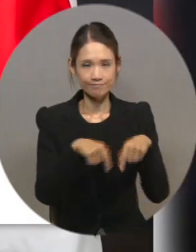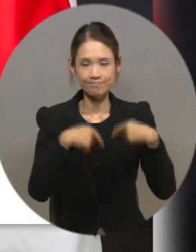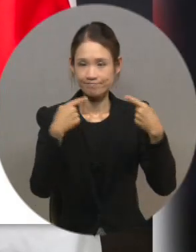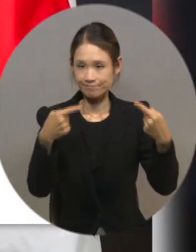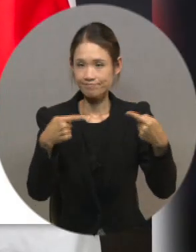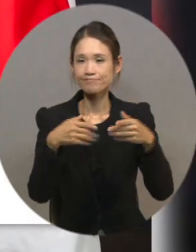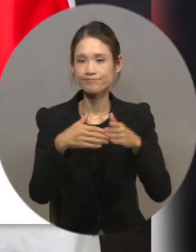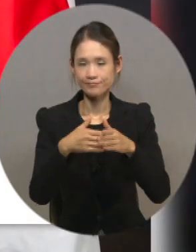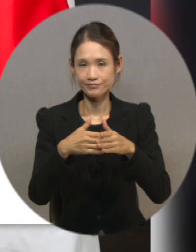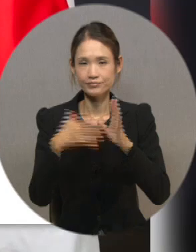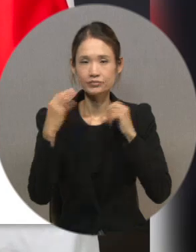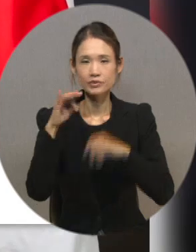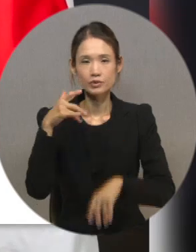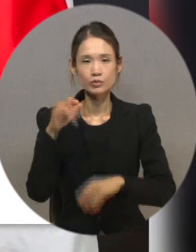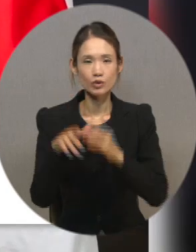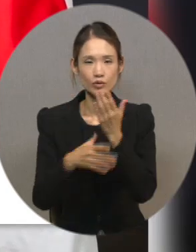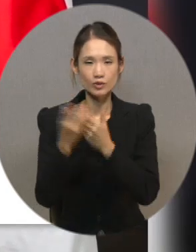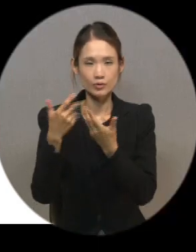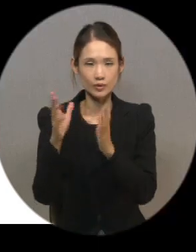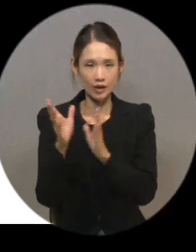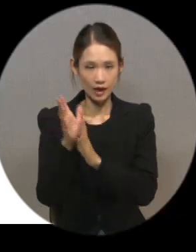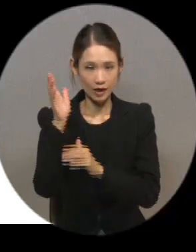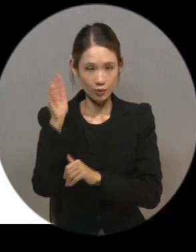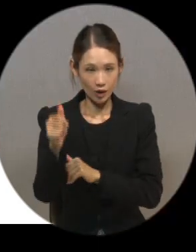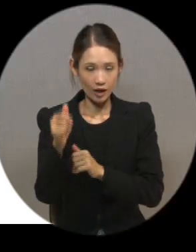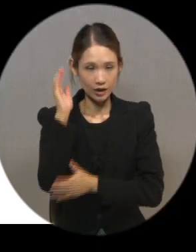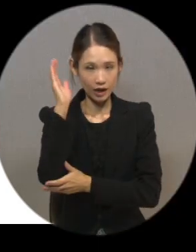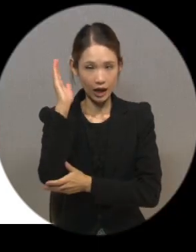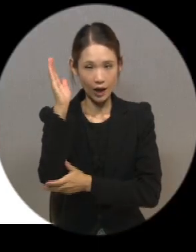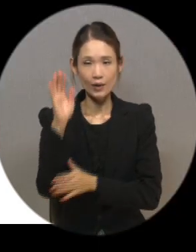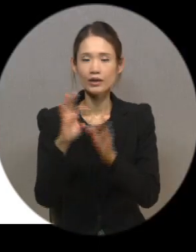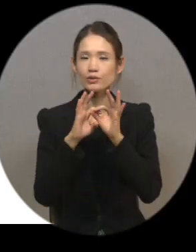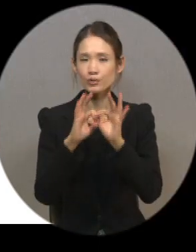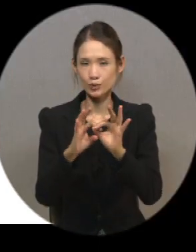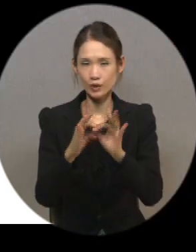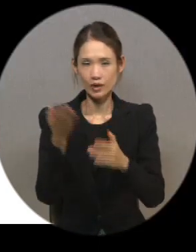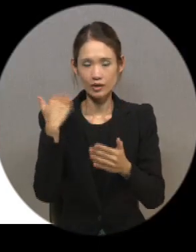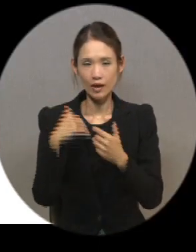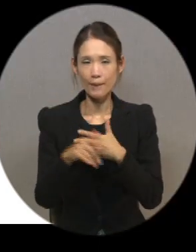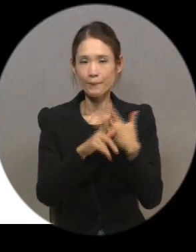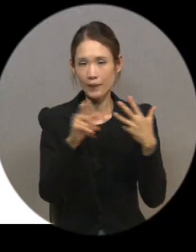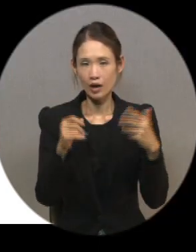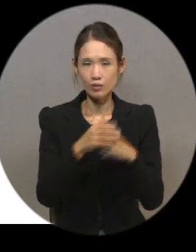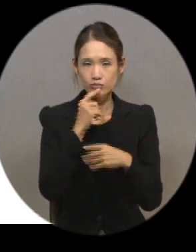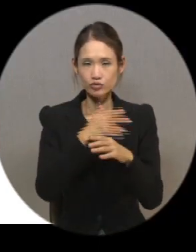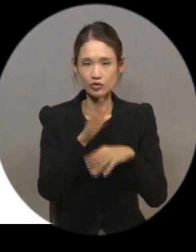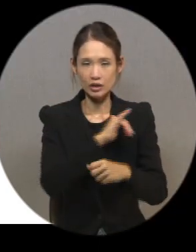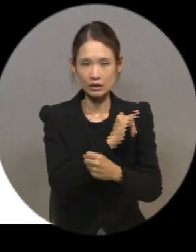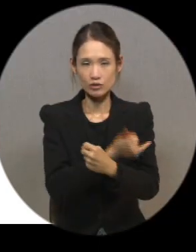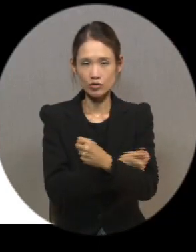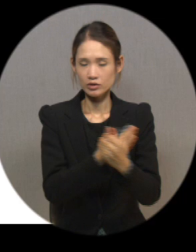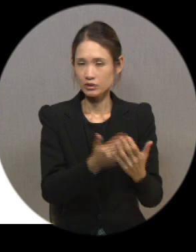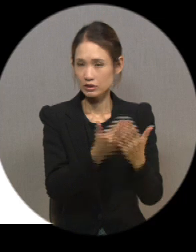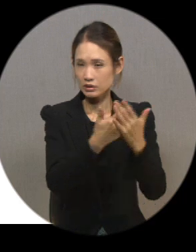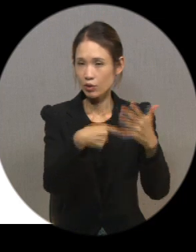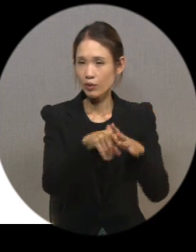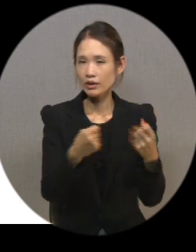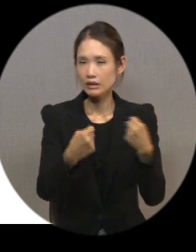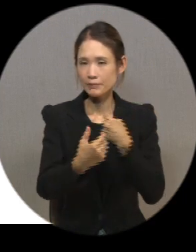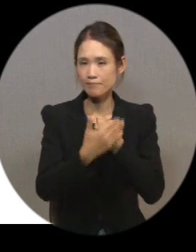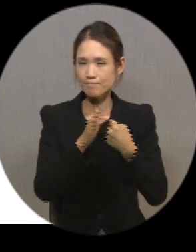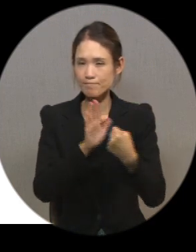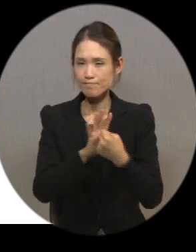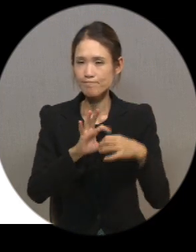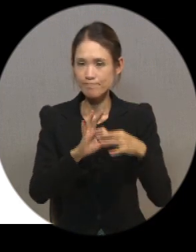참석했습니다. 김영호 장관은 개회사를 통해 지난해 8월 한미일 정상은 북한 인권 증진을 위한 협력 강화와